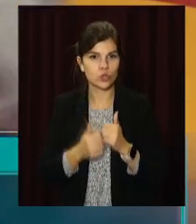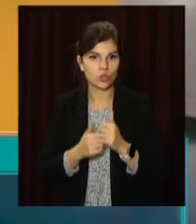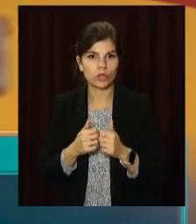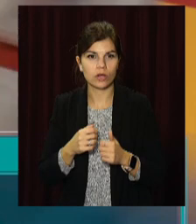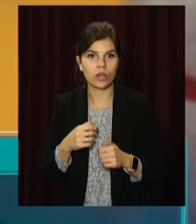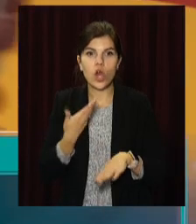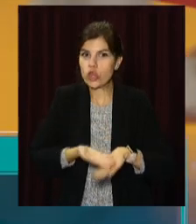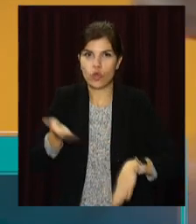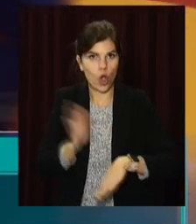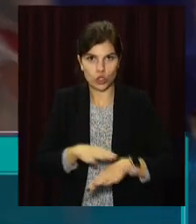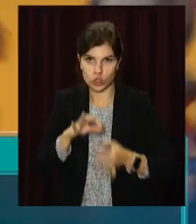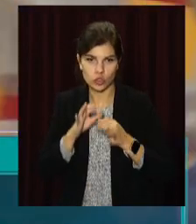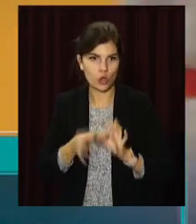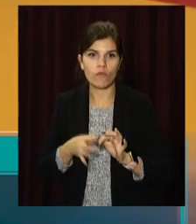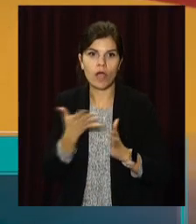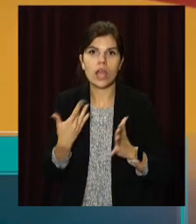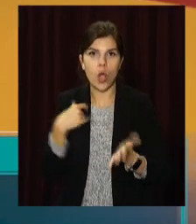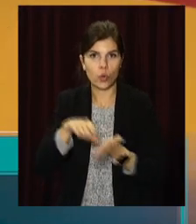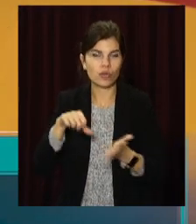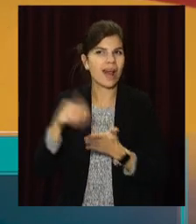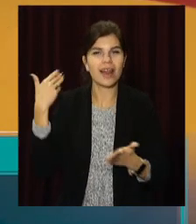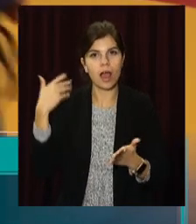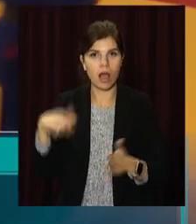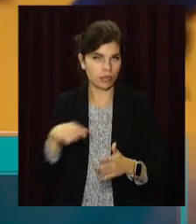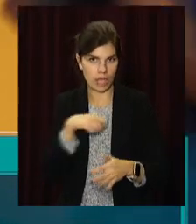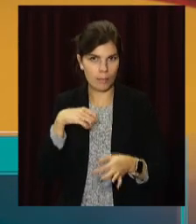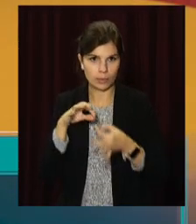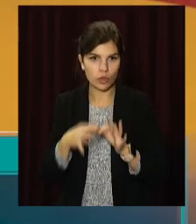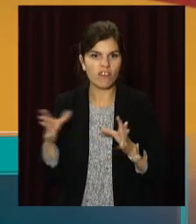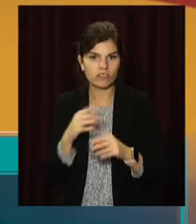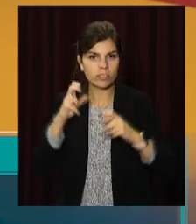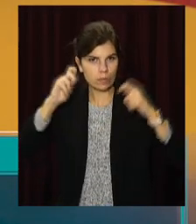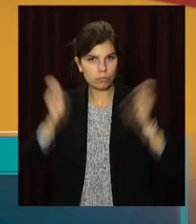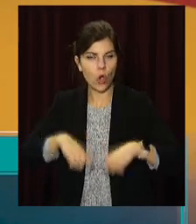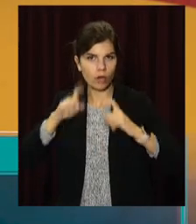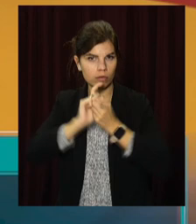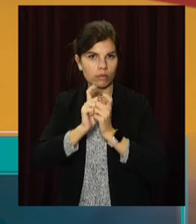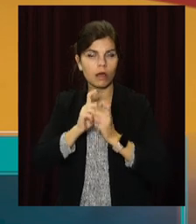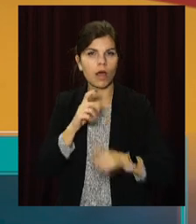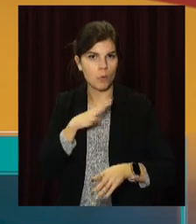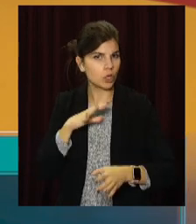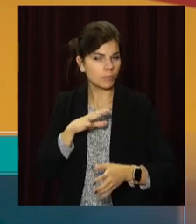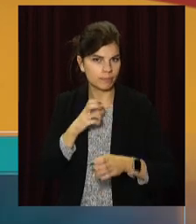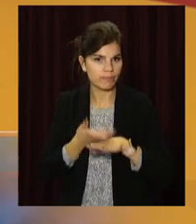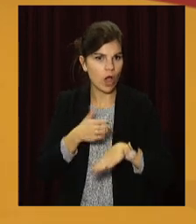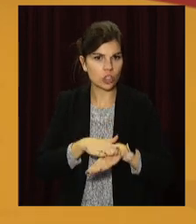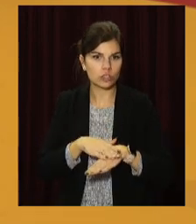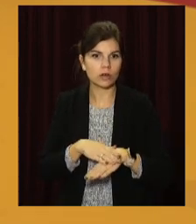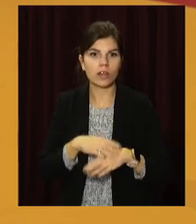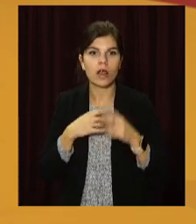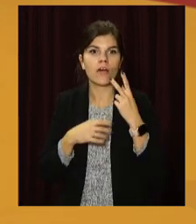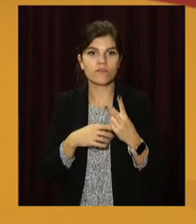з найтяжчих змагань, в яких я приймав участь. Всі сутички були дуже важкими для мене. Дві я